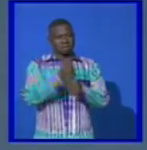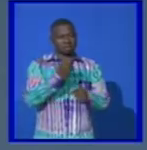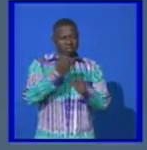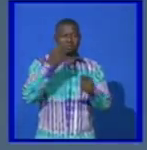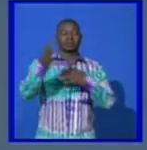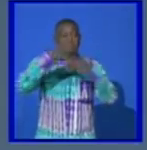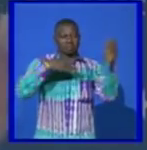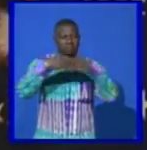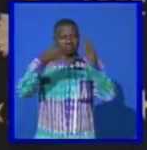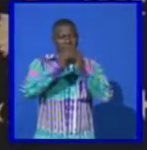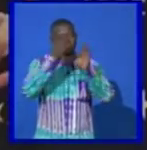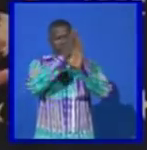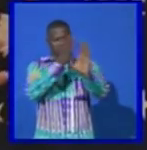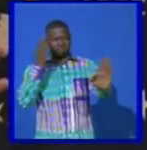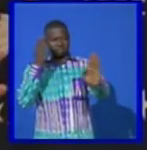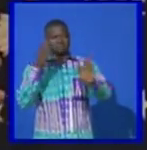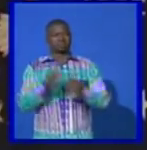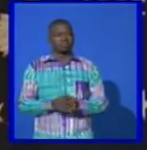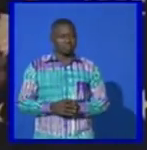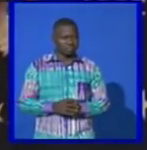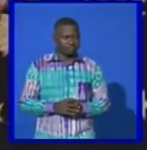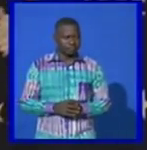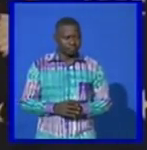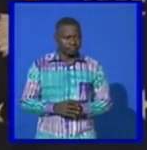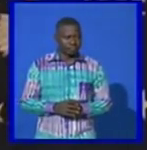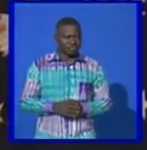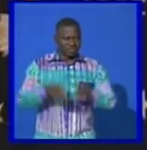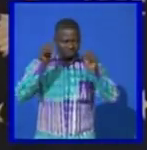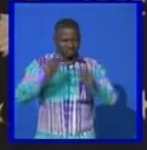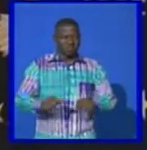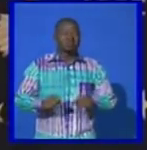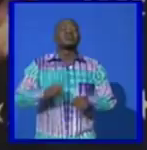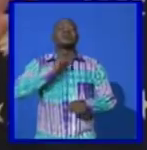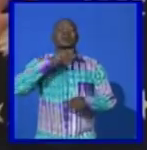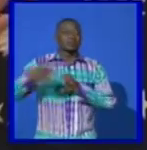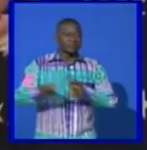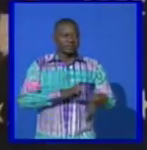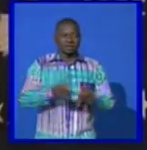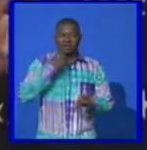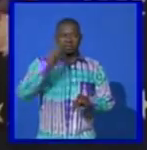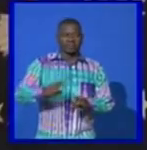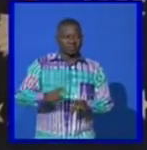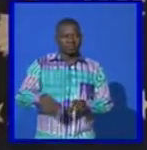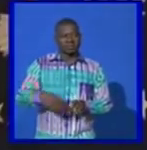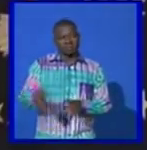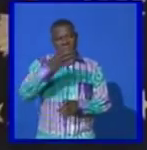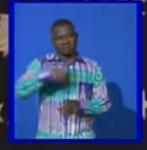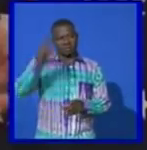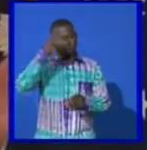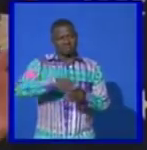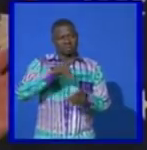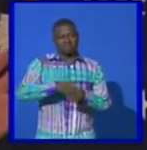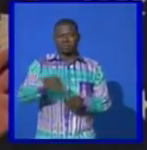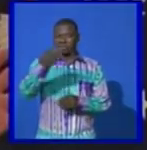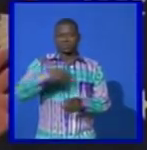promesses de campagne emblématiques. On ne peut rien faire contre cela car il faut que les démocrates nous donnent leur vote. Appelez cela